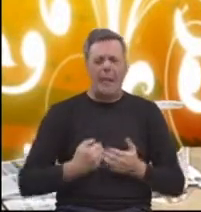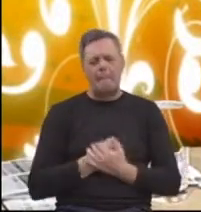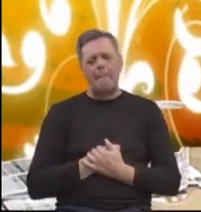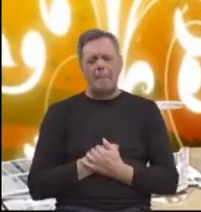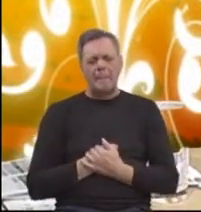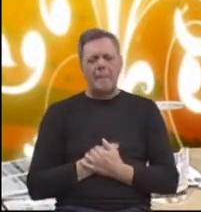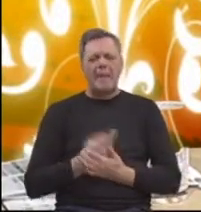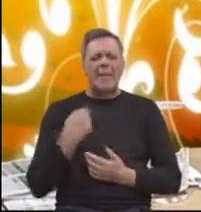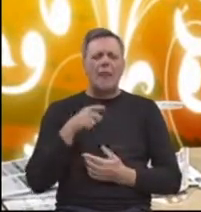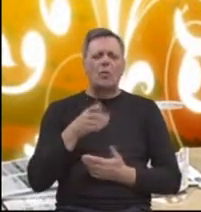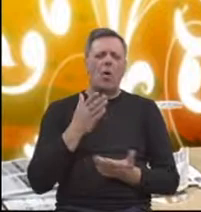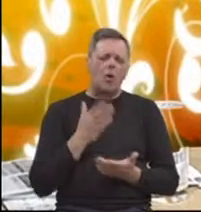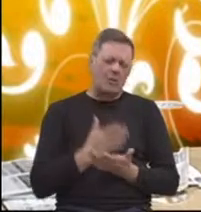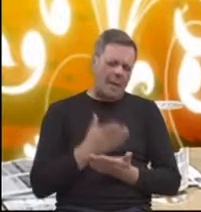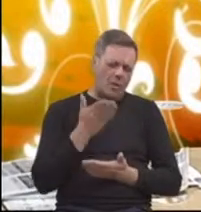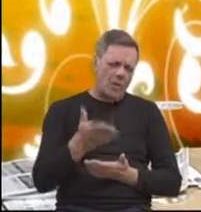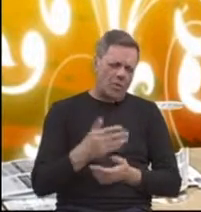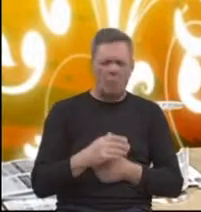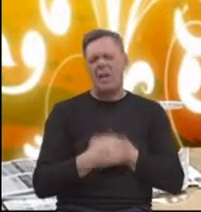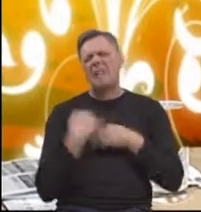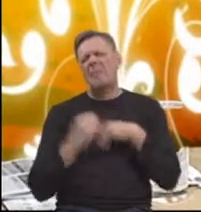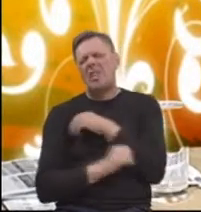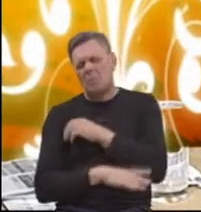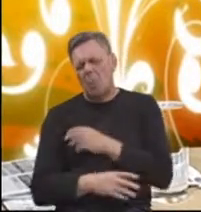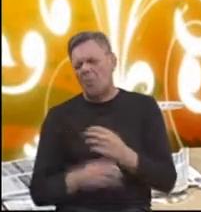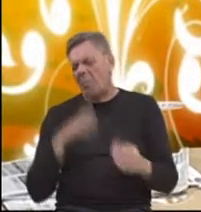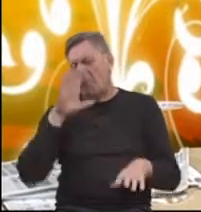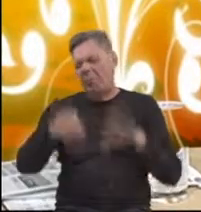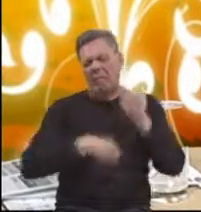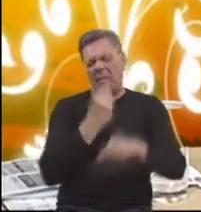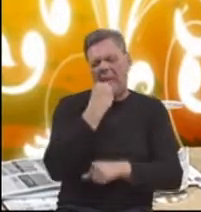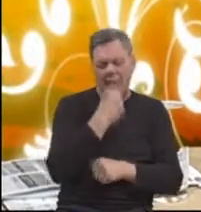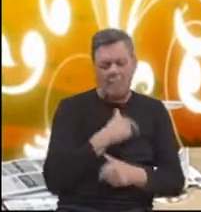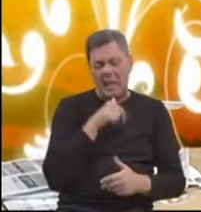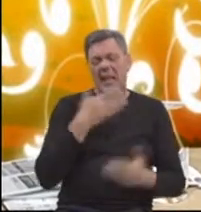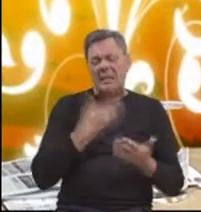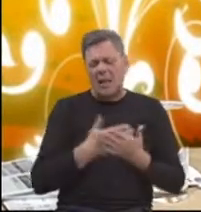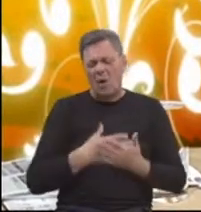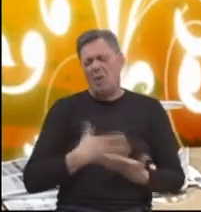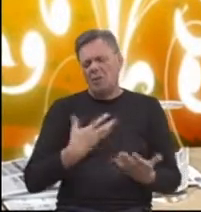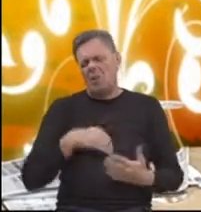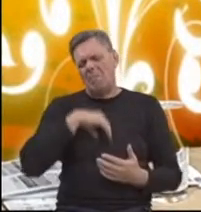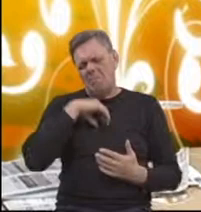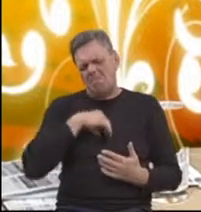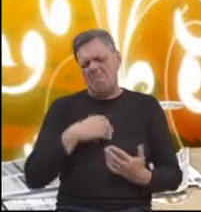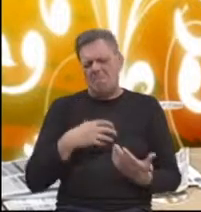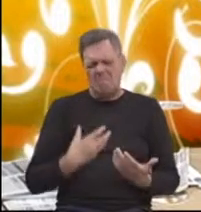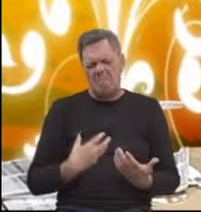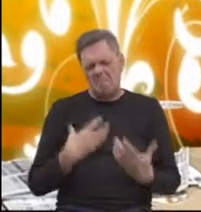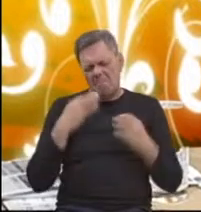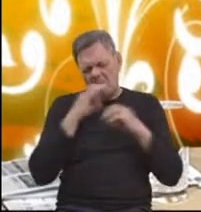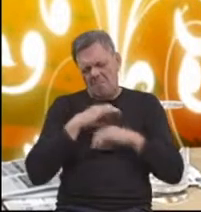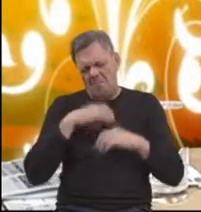takve. Da li je to samo zato siromašan sam pa svašta jedem ili je zato što sam emocionalni, jedem